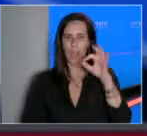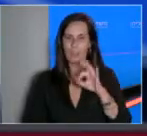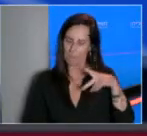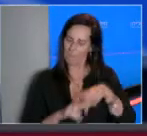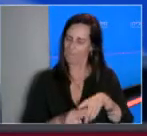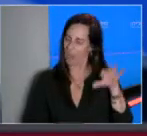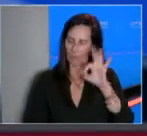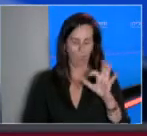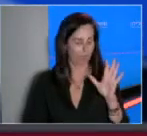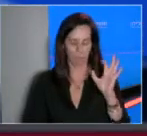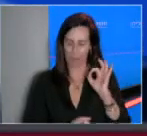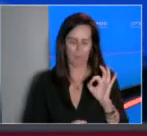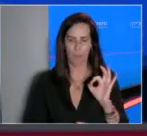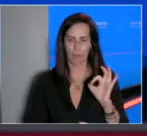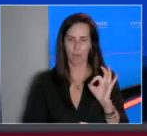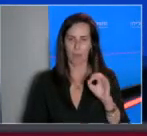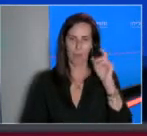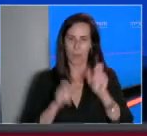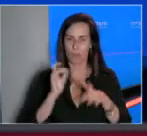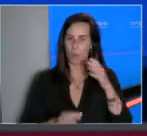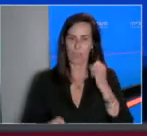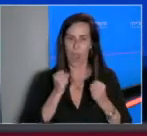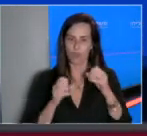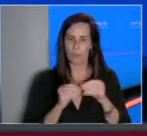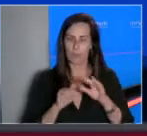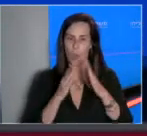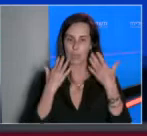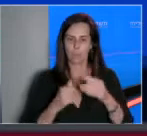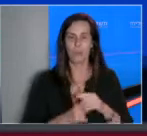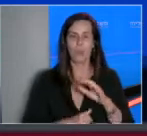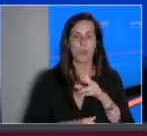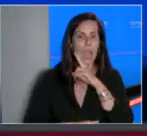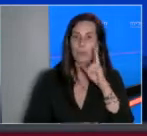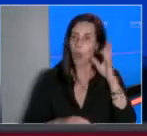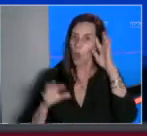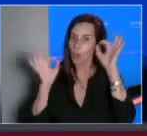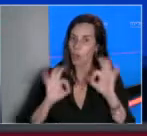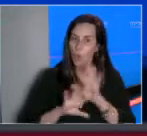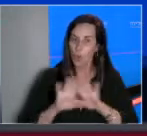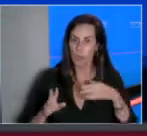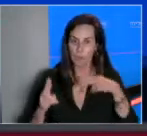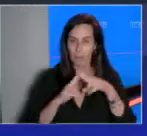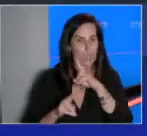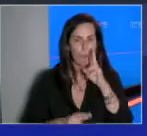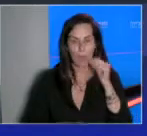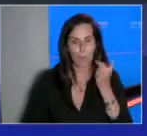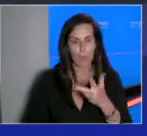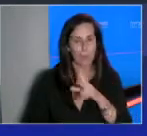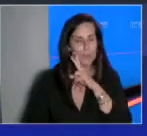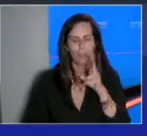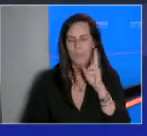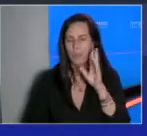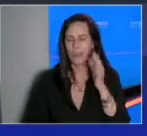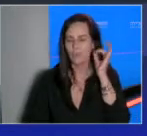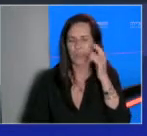צורם, וזה עדיין חזק, וזה באמת לאנשים מאוד מאוד קשה עם זה, עם כל הסיפור הזה. האמא לא יודעת כלום, אני שואל עוד הפעם, כי אני פגשתי אותה כמה פעמים. אישה